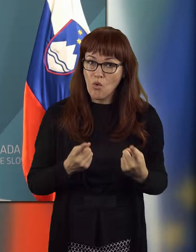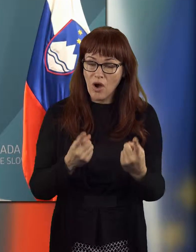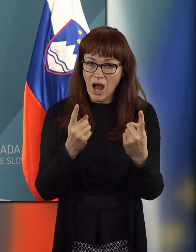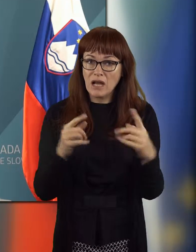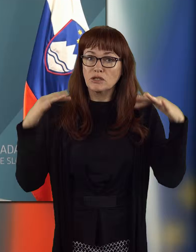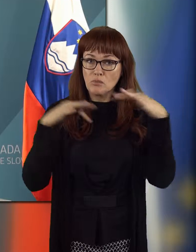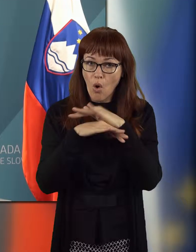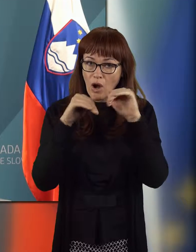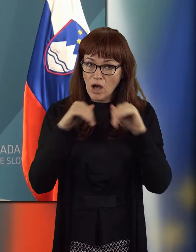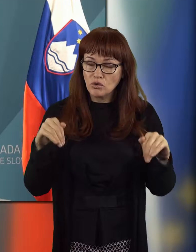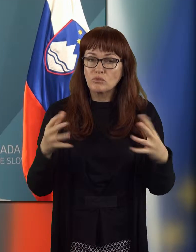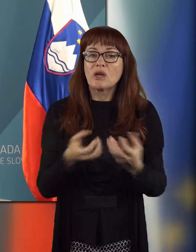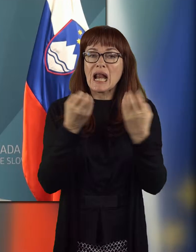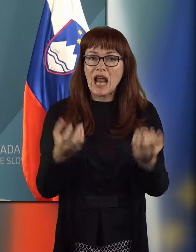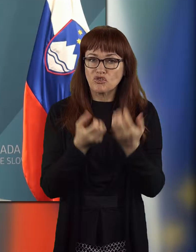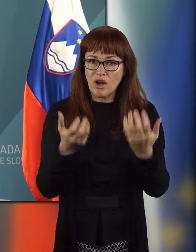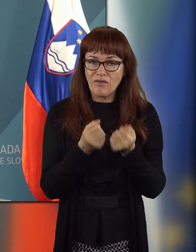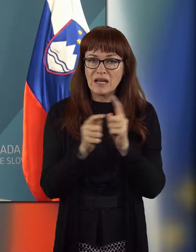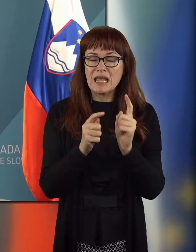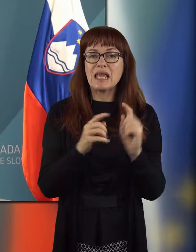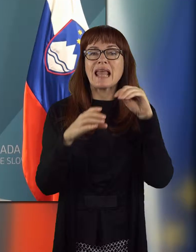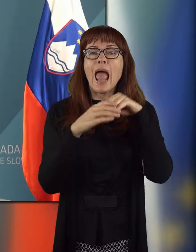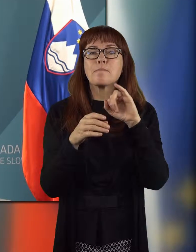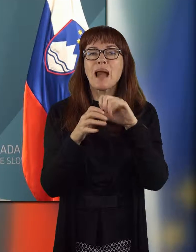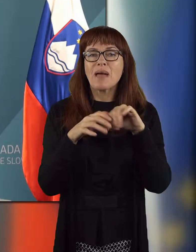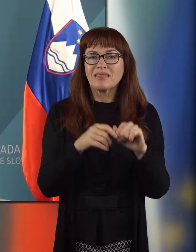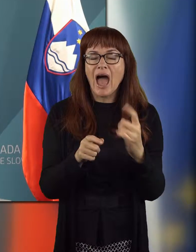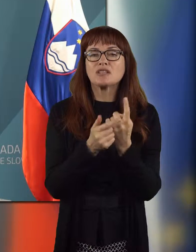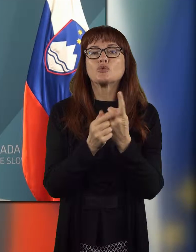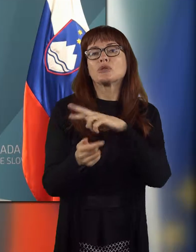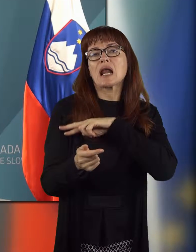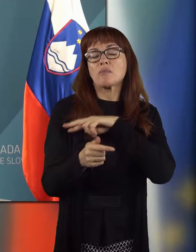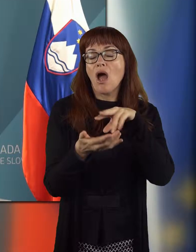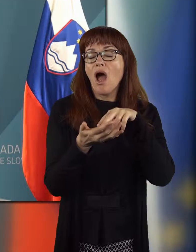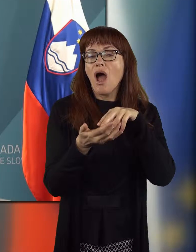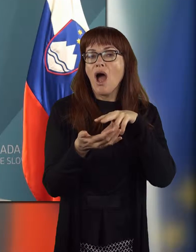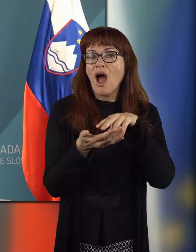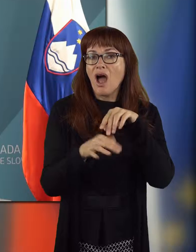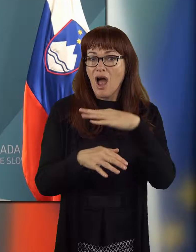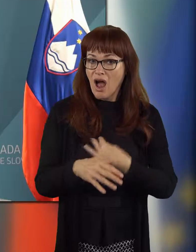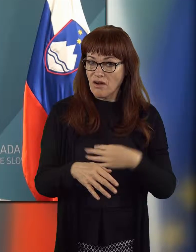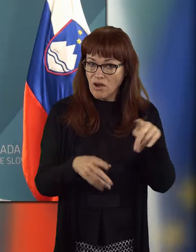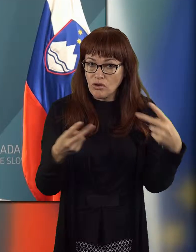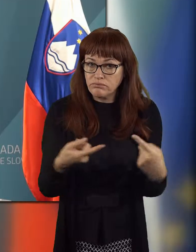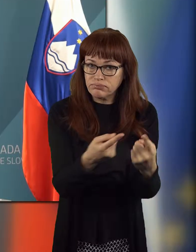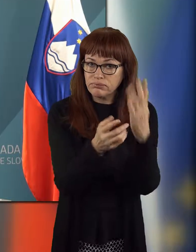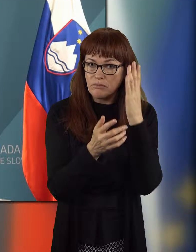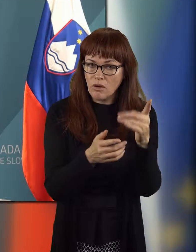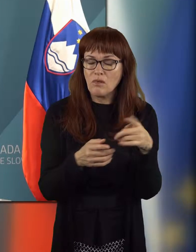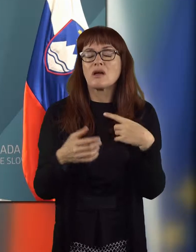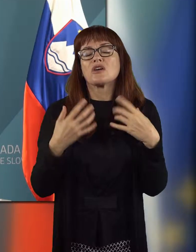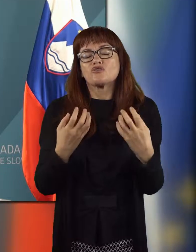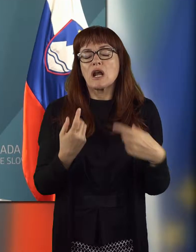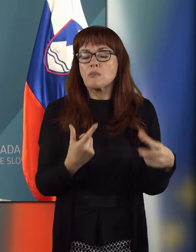spodbujali k sporazumnemu reševanju in pa implementaciji razsodbe tudi Republiko Hrvaško, ker si želimo, da bi